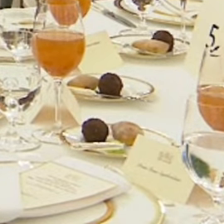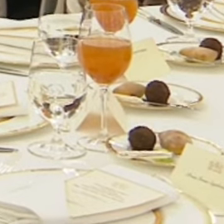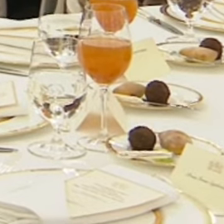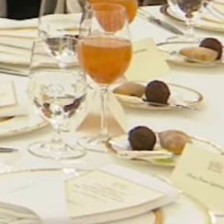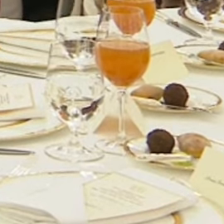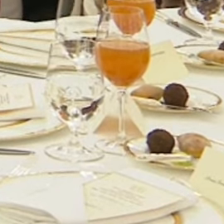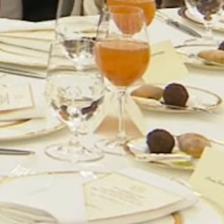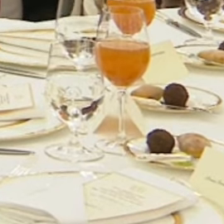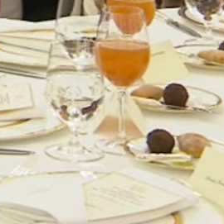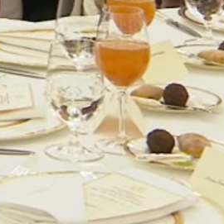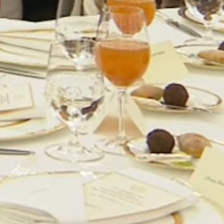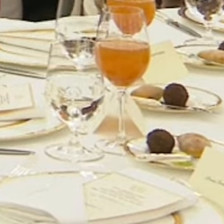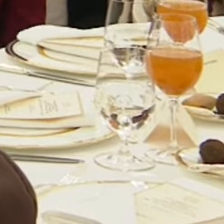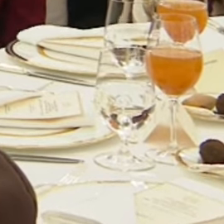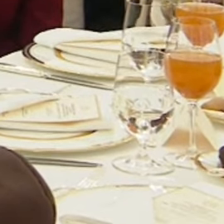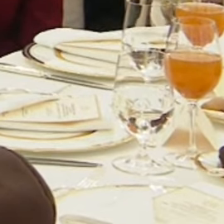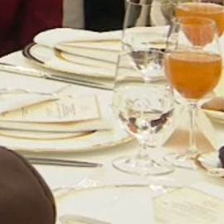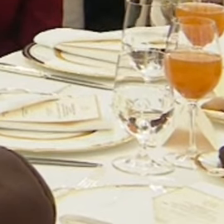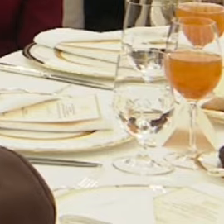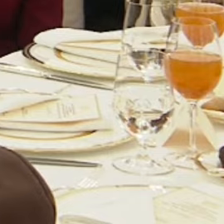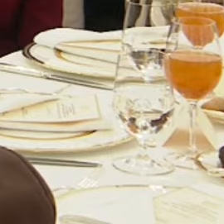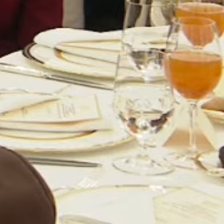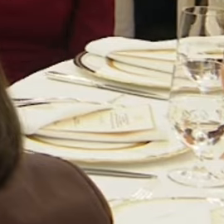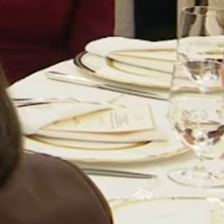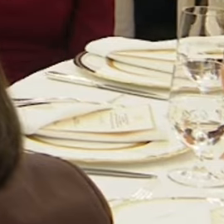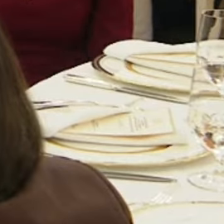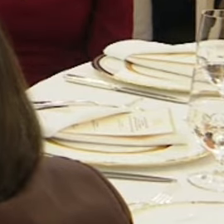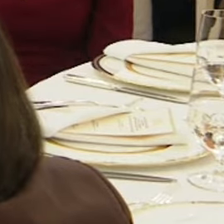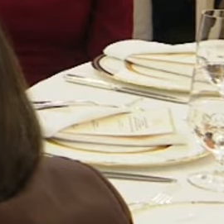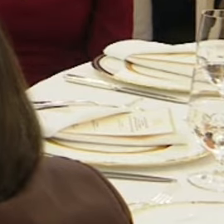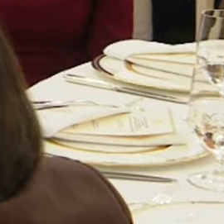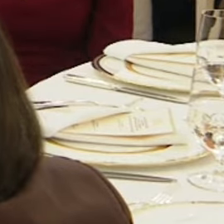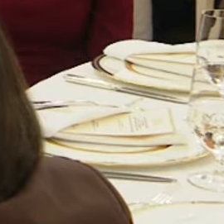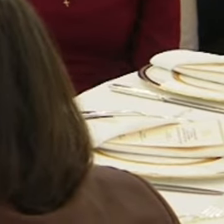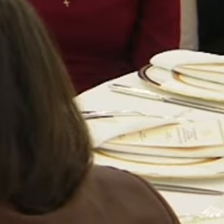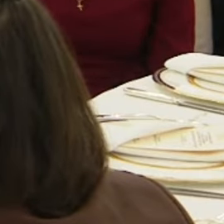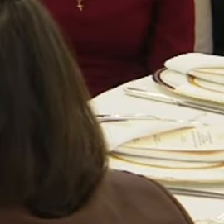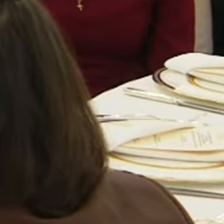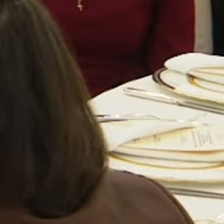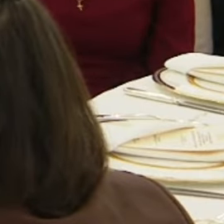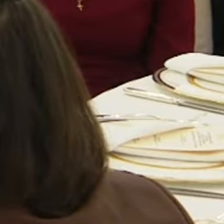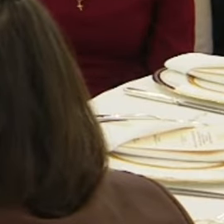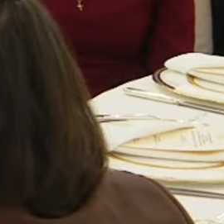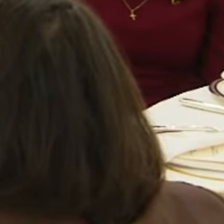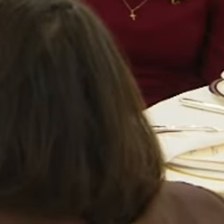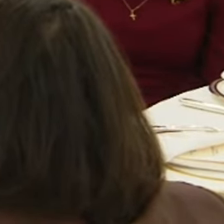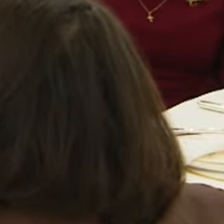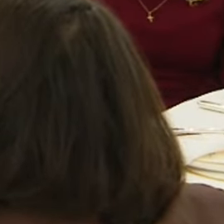Thank you.